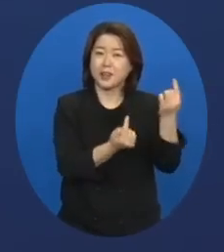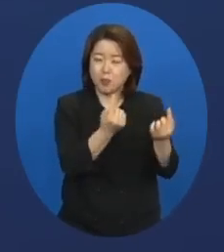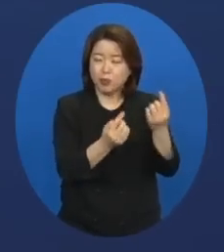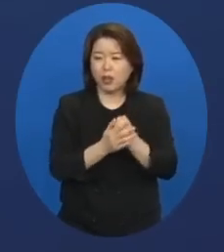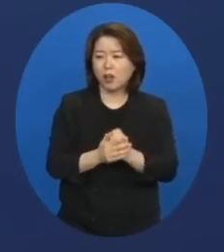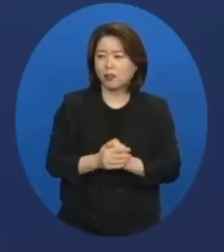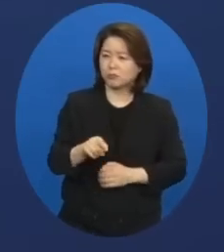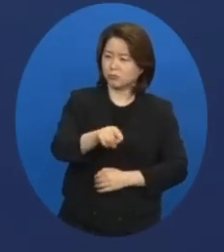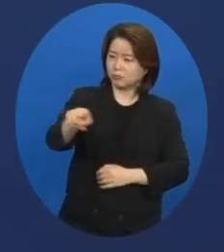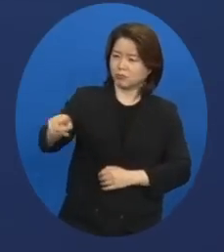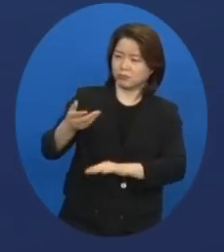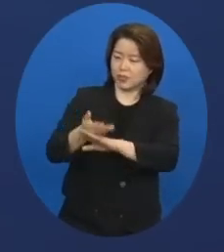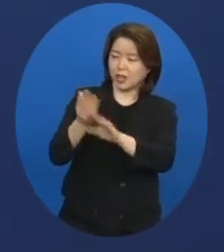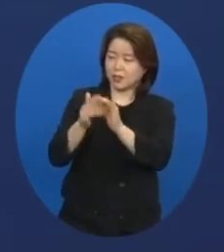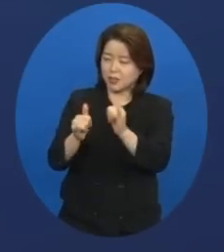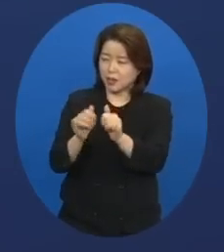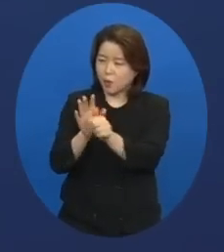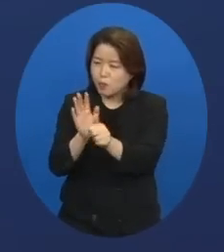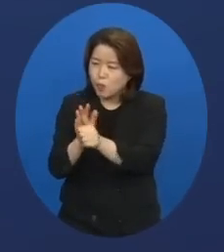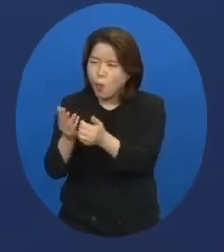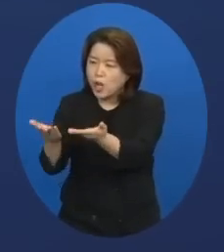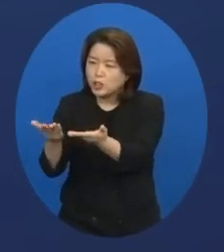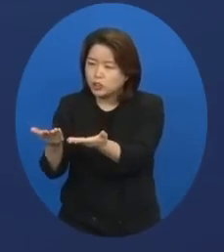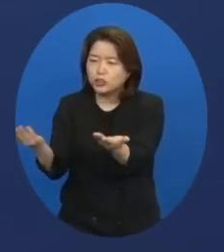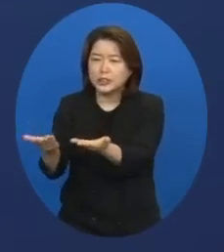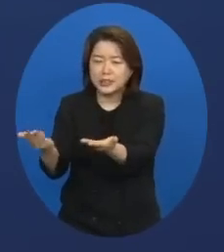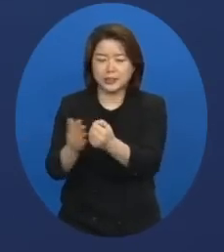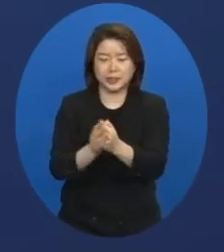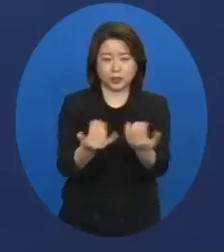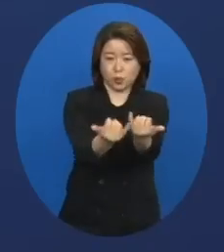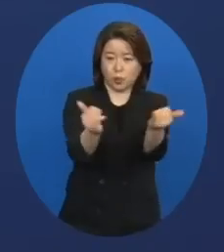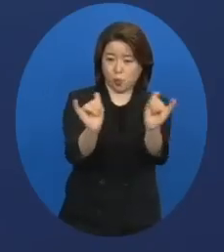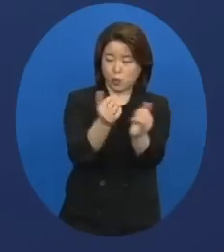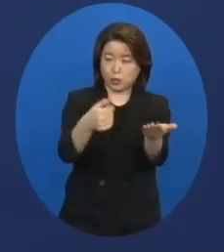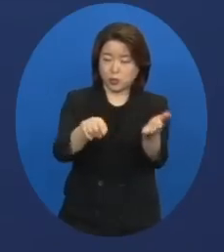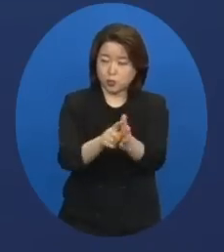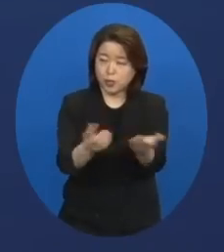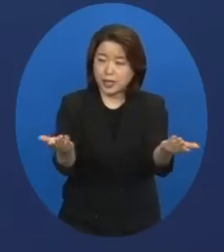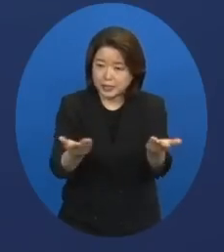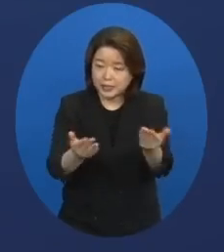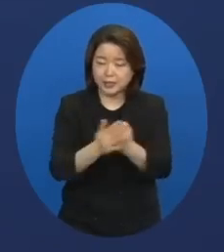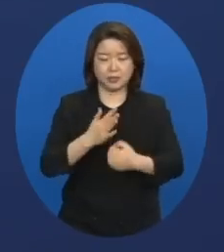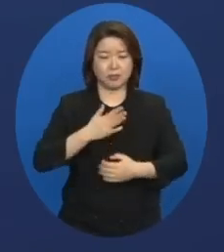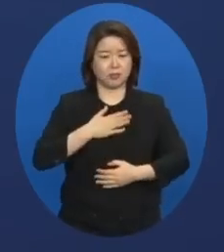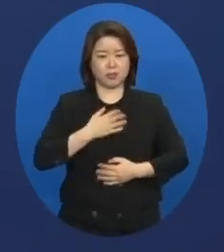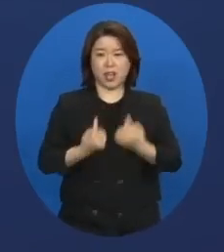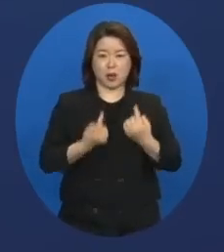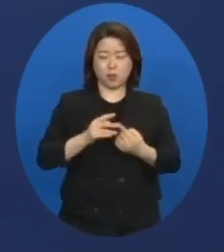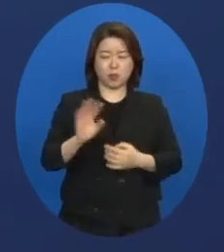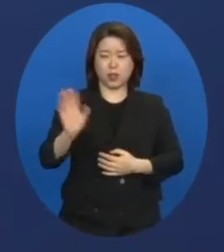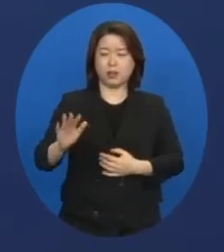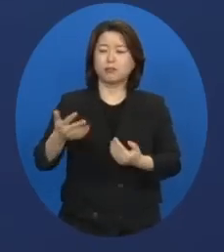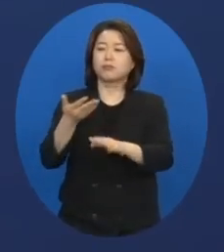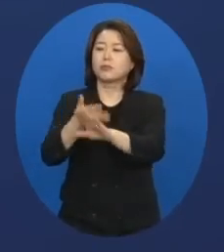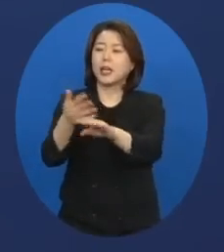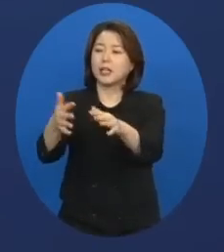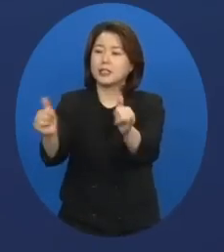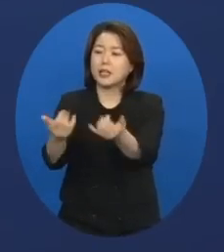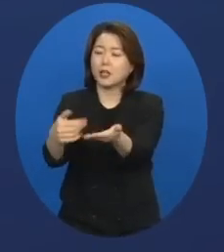사람을 살려주는 일, 공동체를 위한 일, 자기를 희생하는 그런 삶을